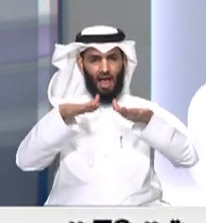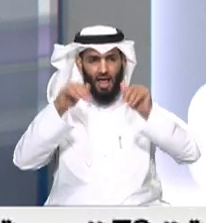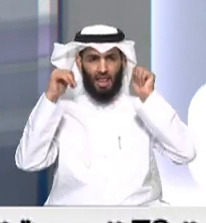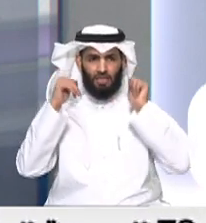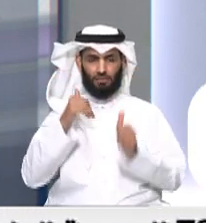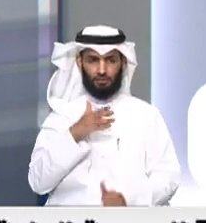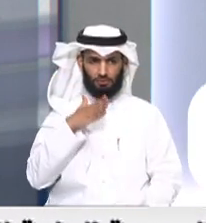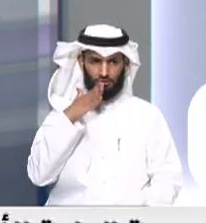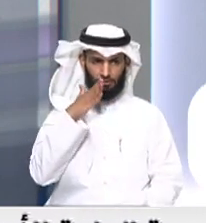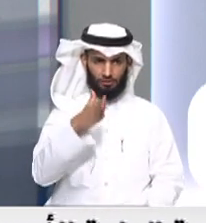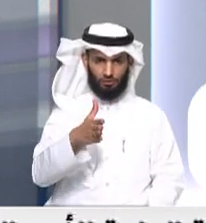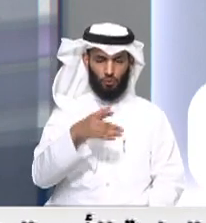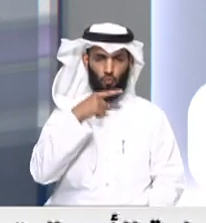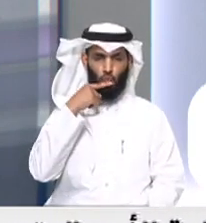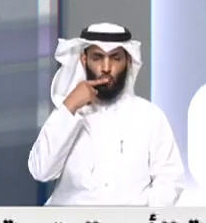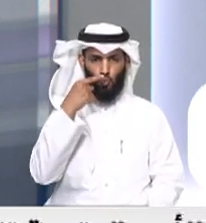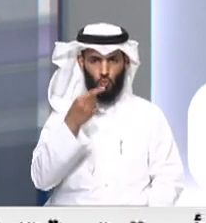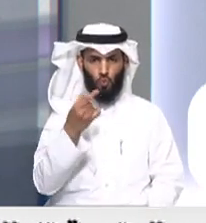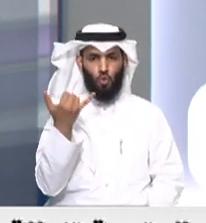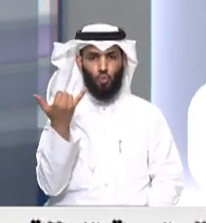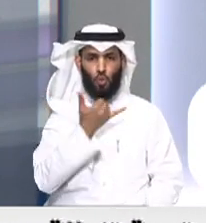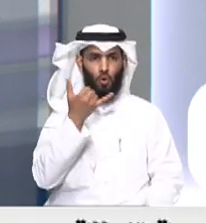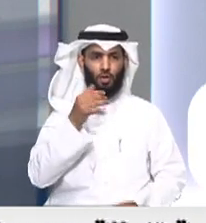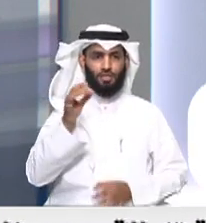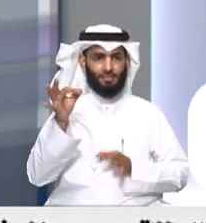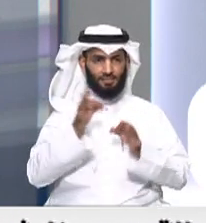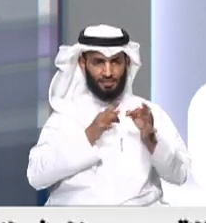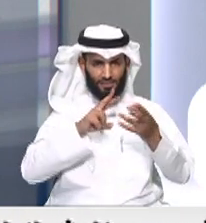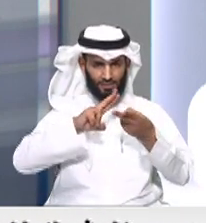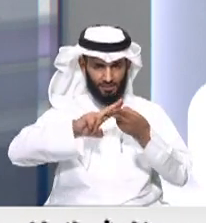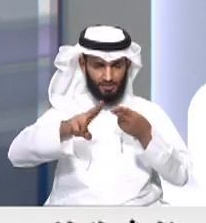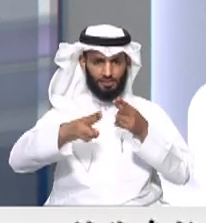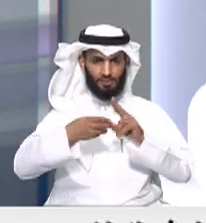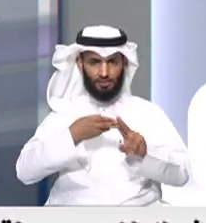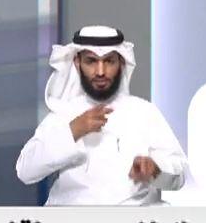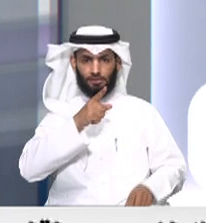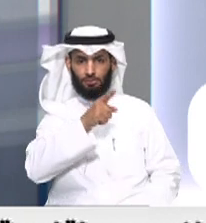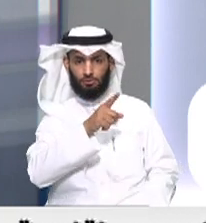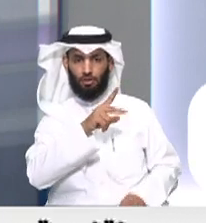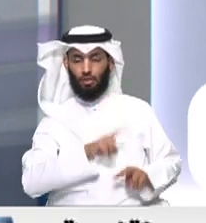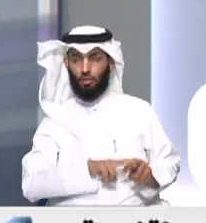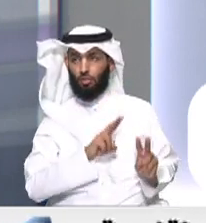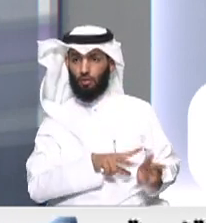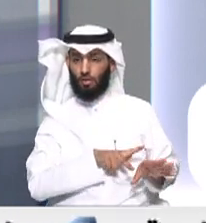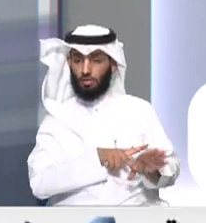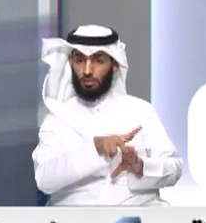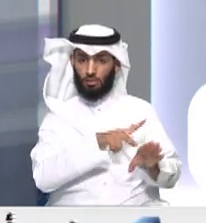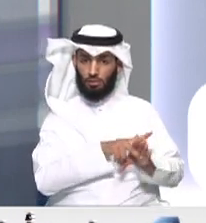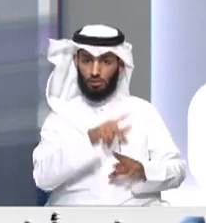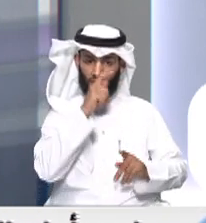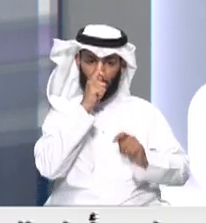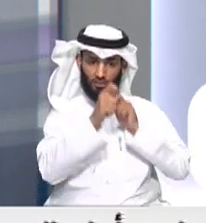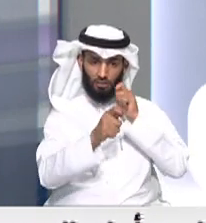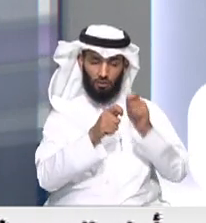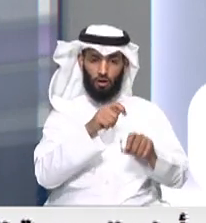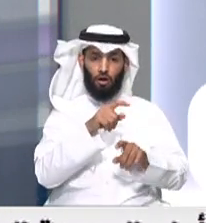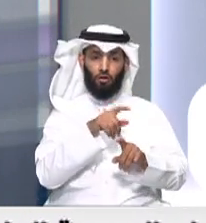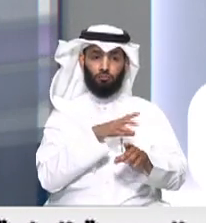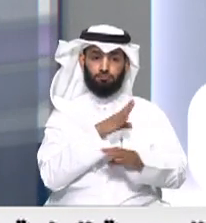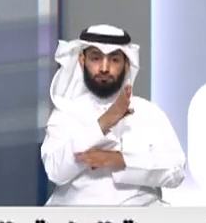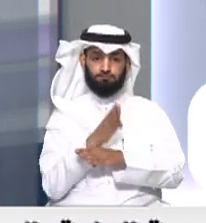دعا إلى حل دبلوماسي في وقت يواصل فيه الاحتلال الإسرائيلي ضرب أهداف لحزب الله في